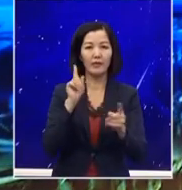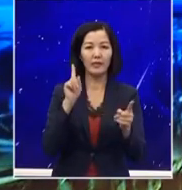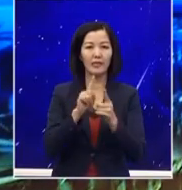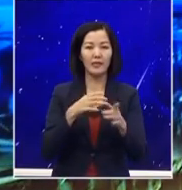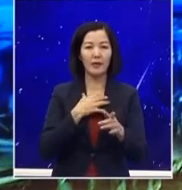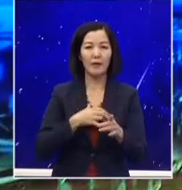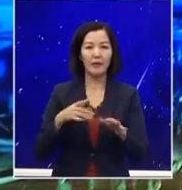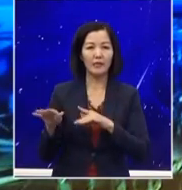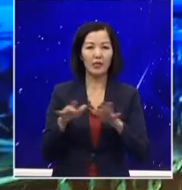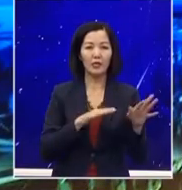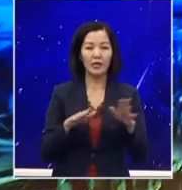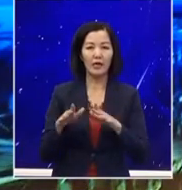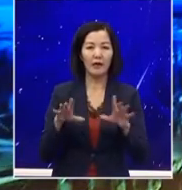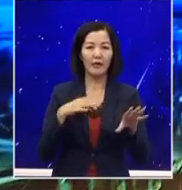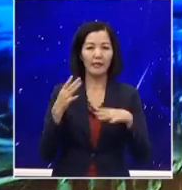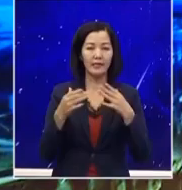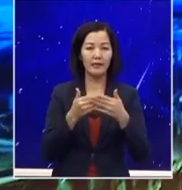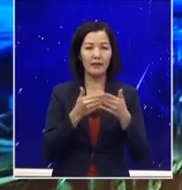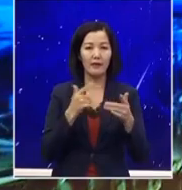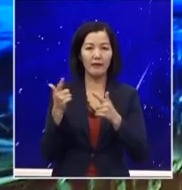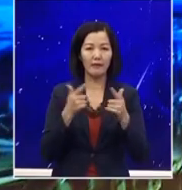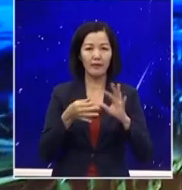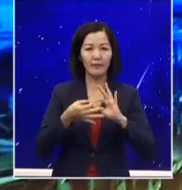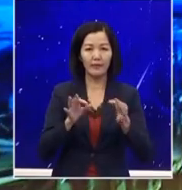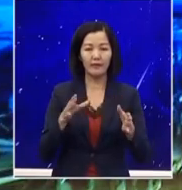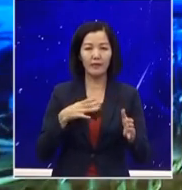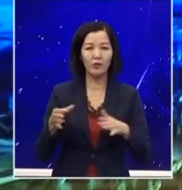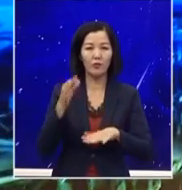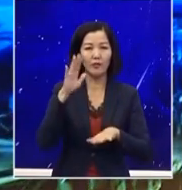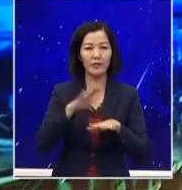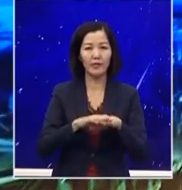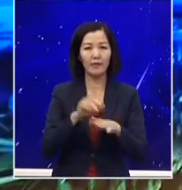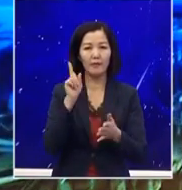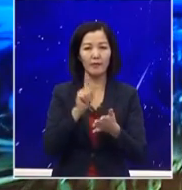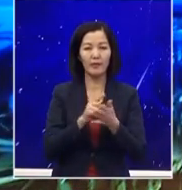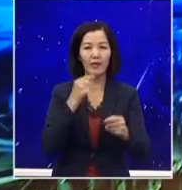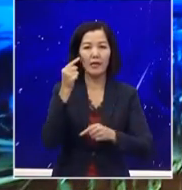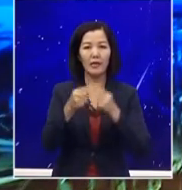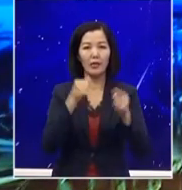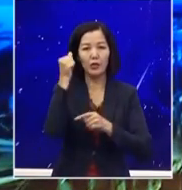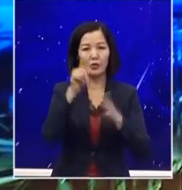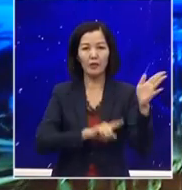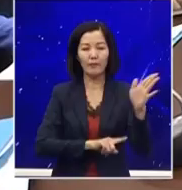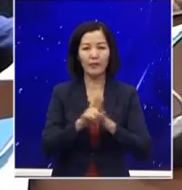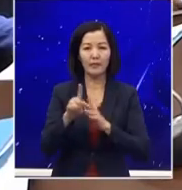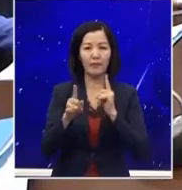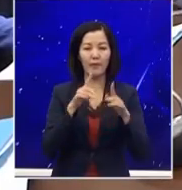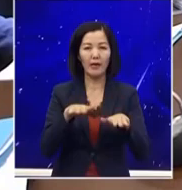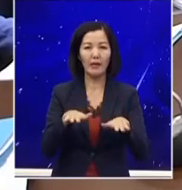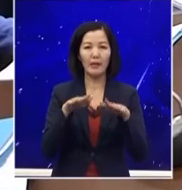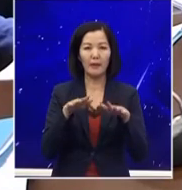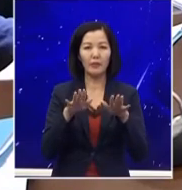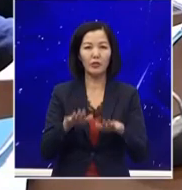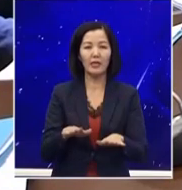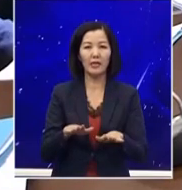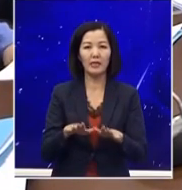маңызды шараға әзірлікті пысықтады. Амандық Аббасұлының айтуынша, ендігі міндет келер жыл басында болатын парламент мәжілісімен